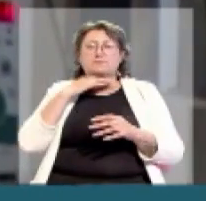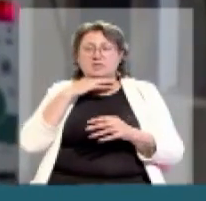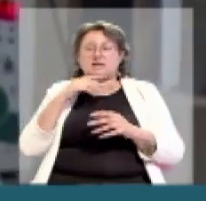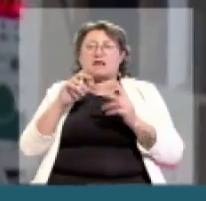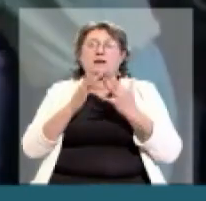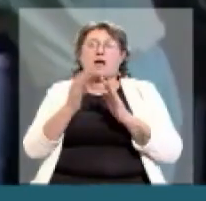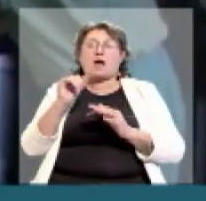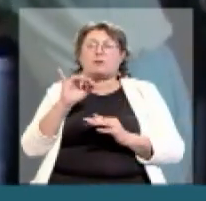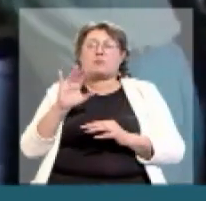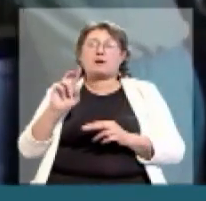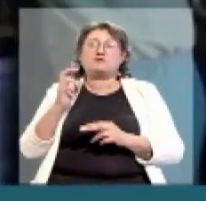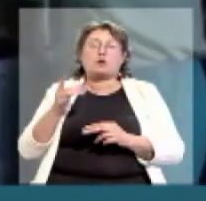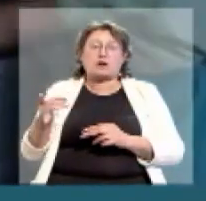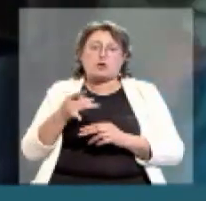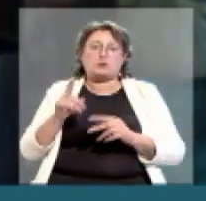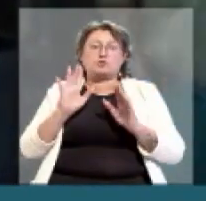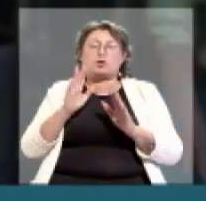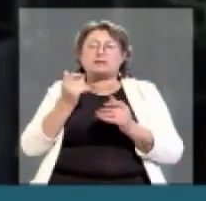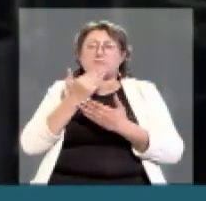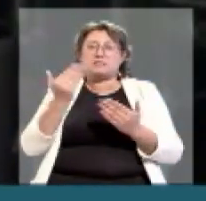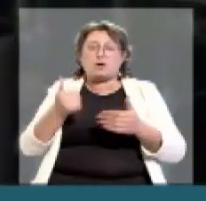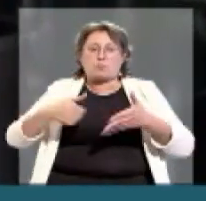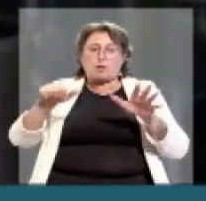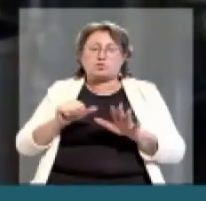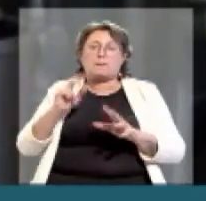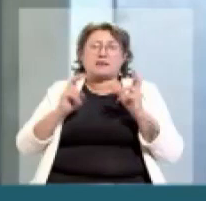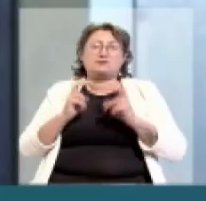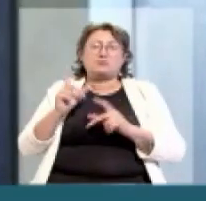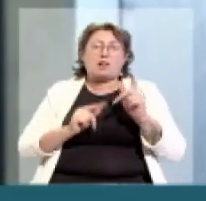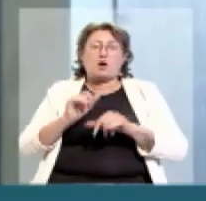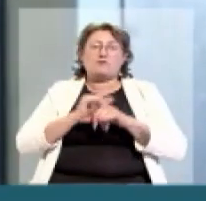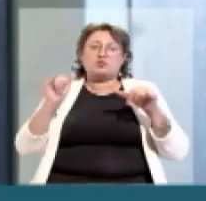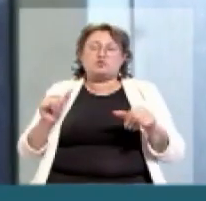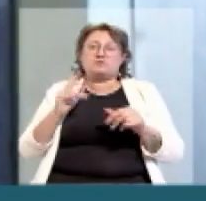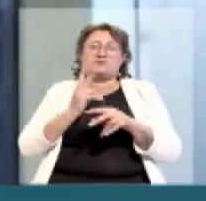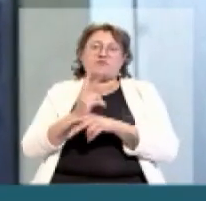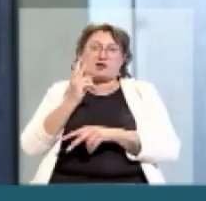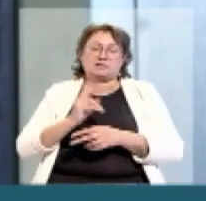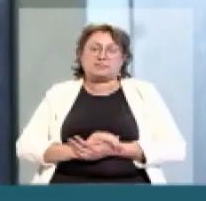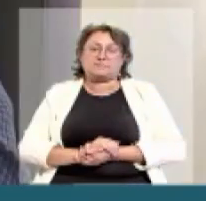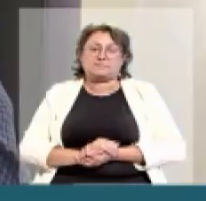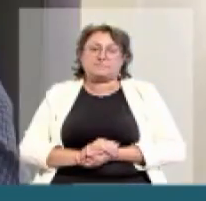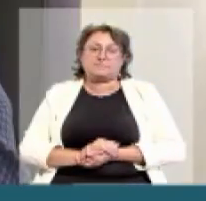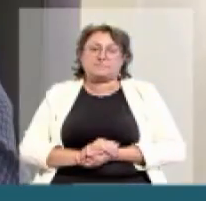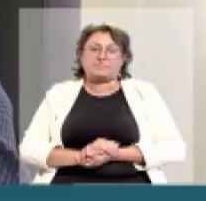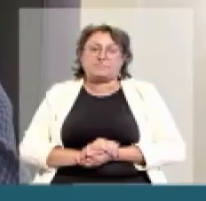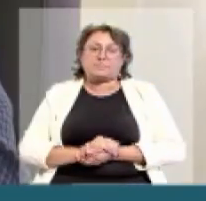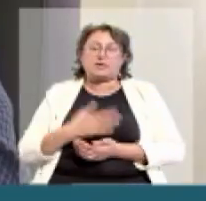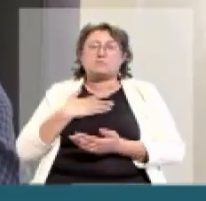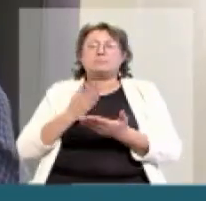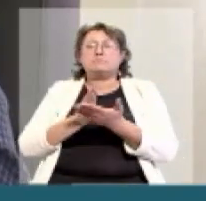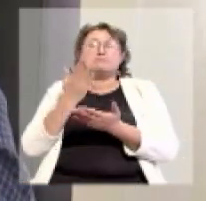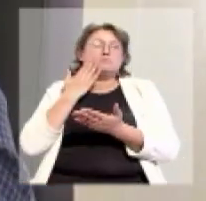селе Архиповка, что в Миндыкаринском районе, только за последние полгода производство молока увеличилось вдвое. Держим курс